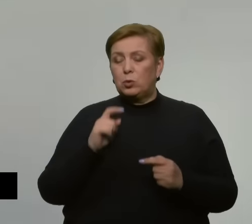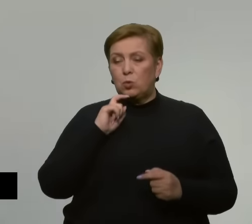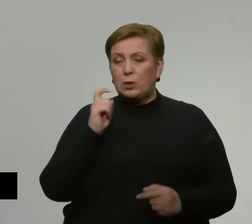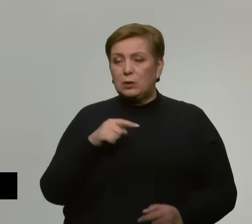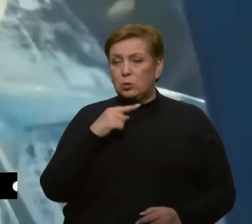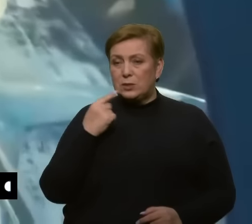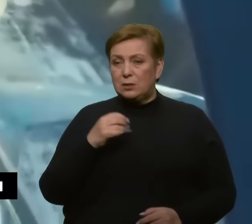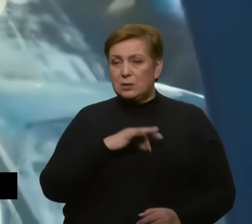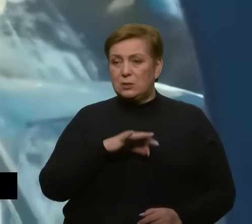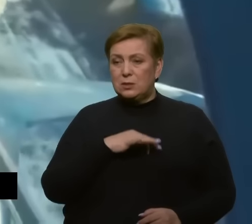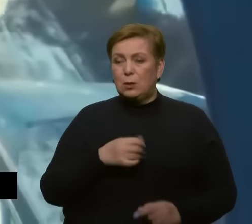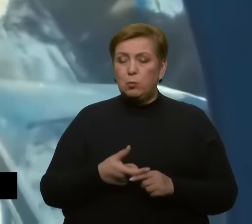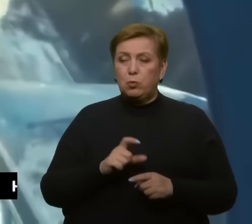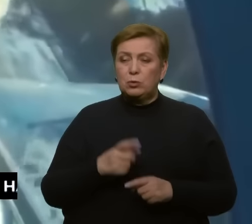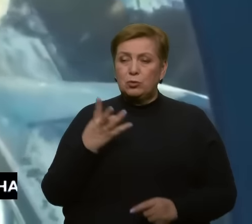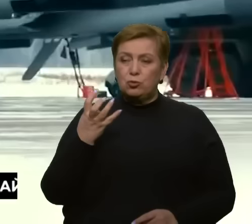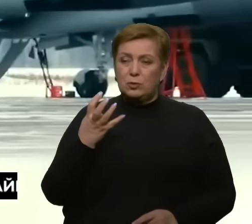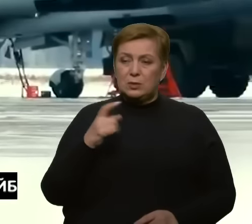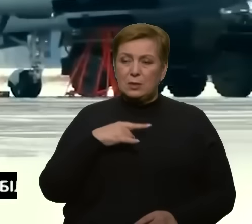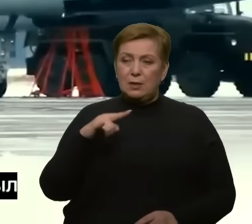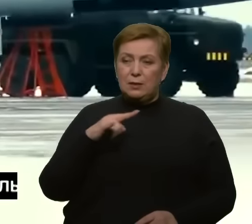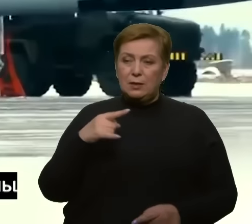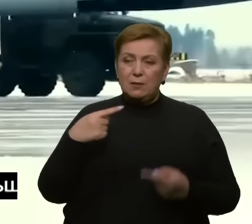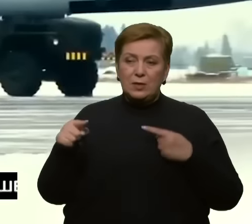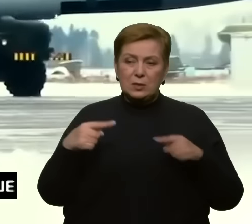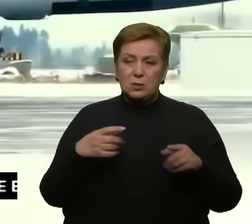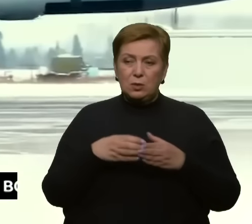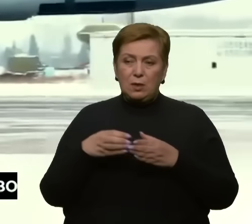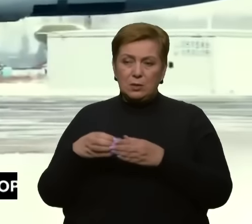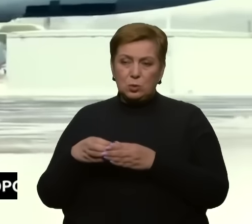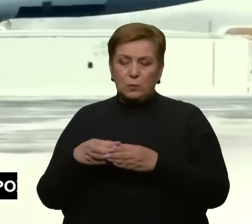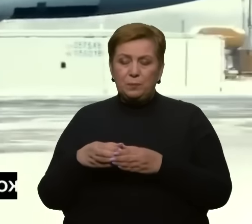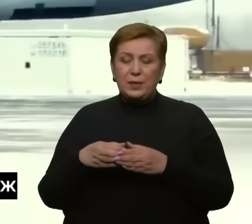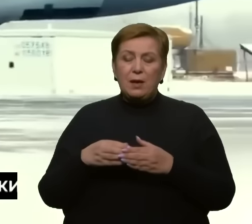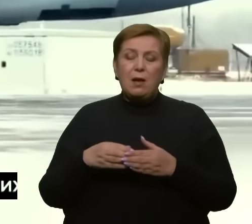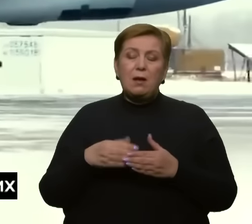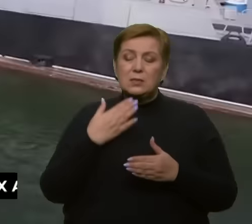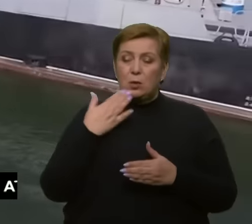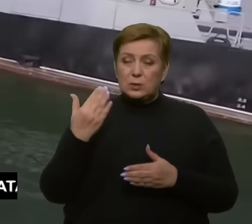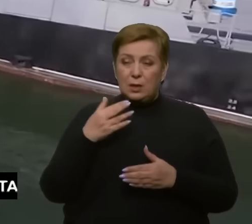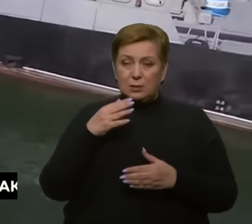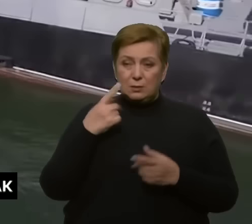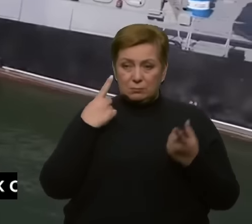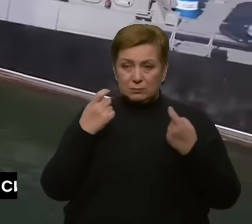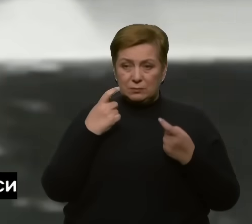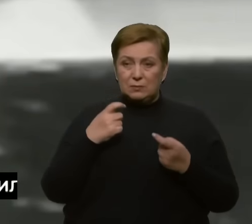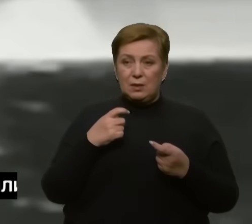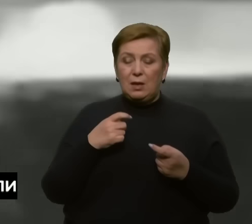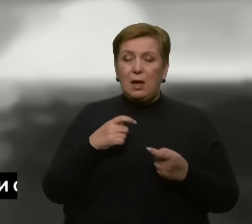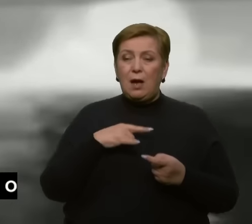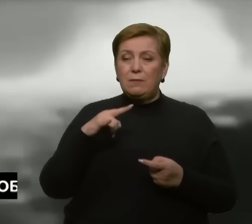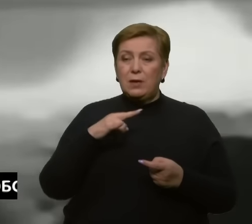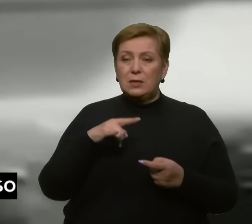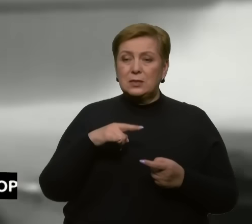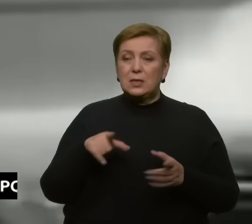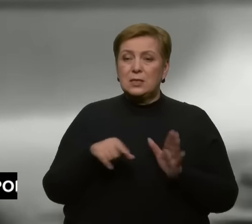задіяли понад 400 літаків різного класу. Та останнім часом, за його словами, з авіацією в Криму відбувається те, що із флотом, коли після